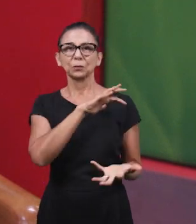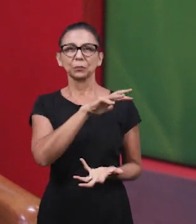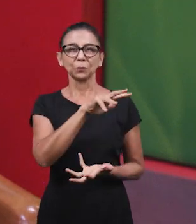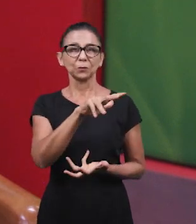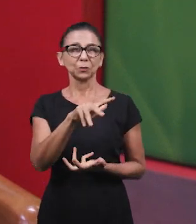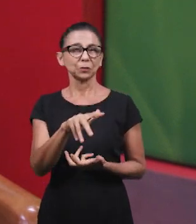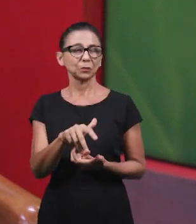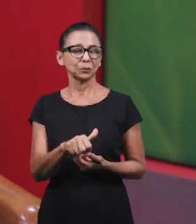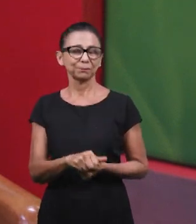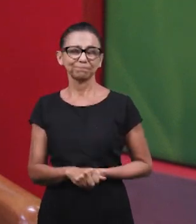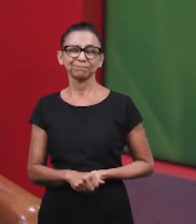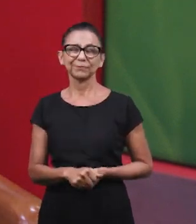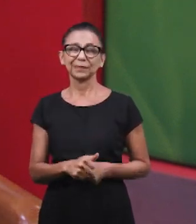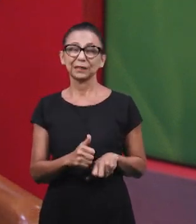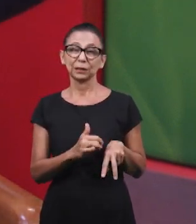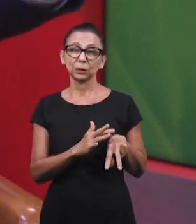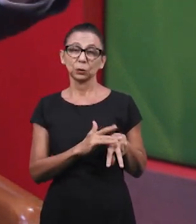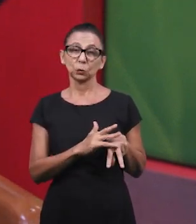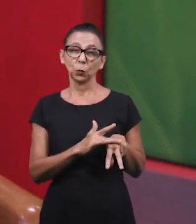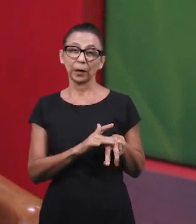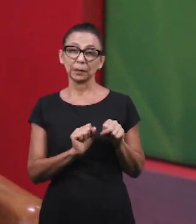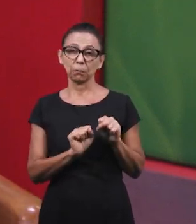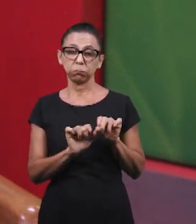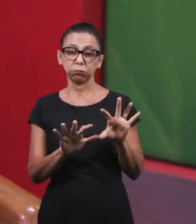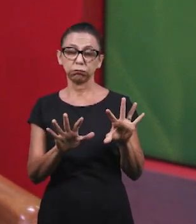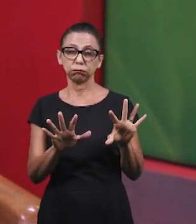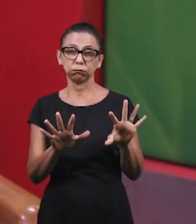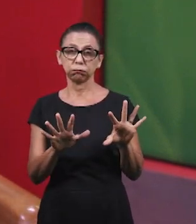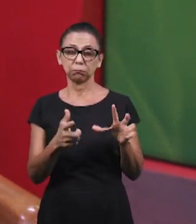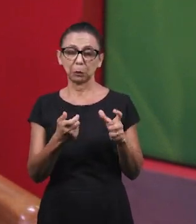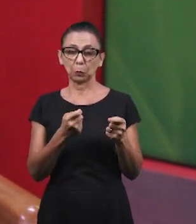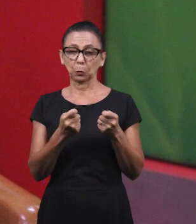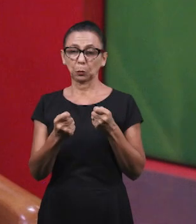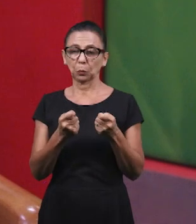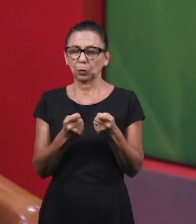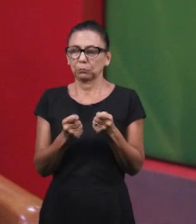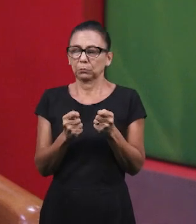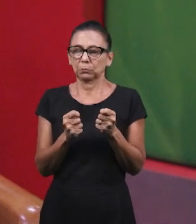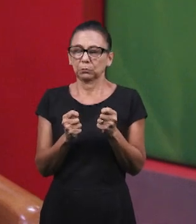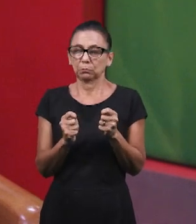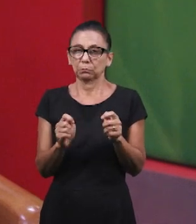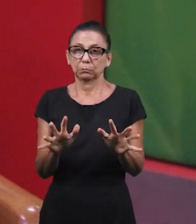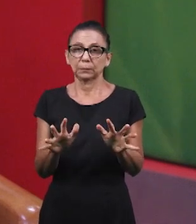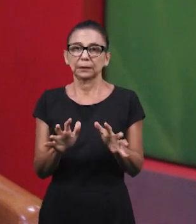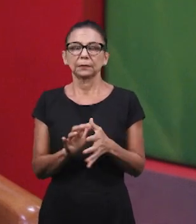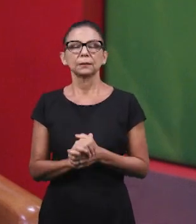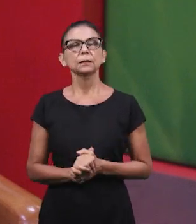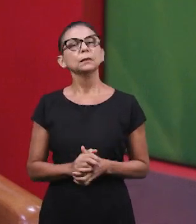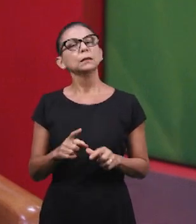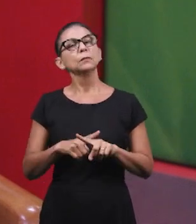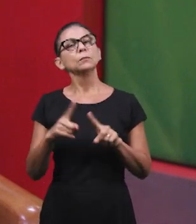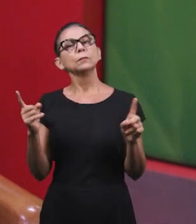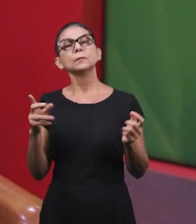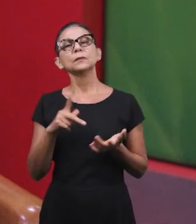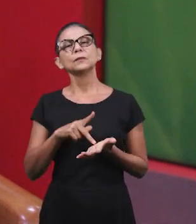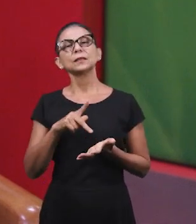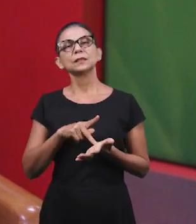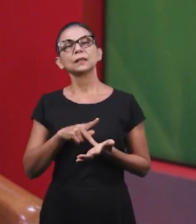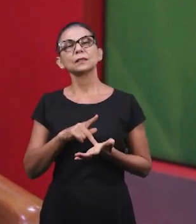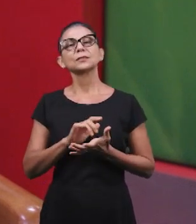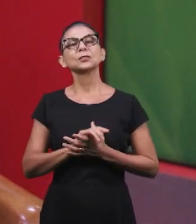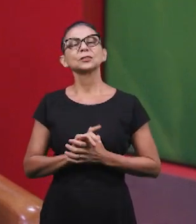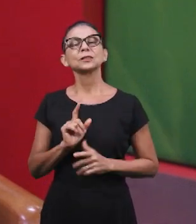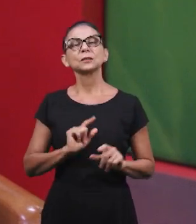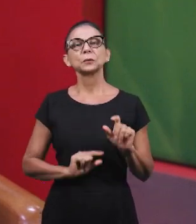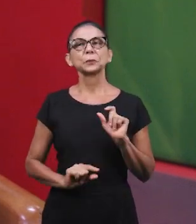Mais la vérité, par-dessus tout, c'est que cela résulte